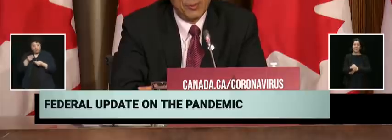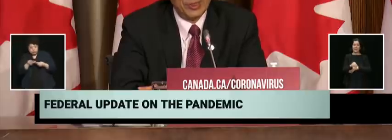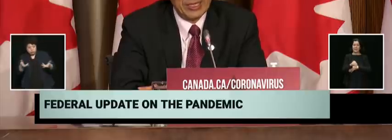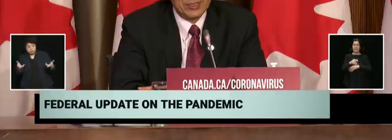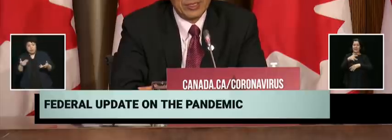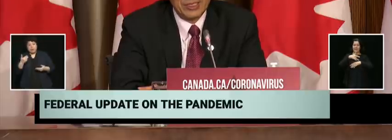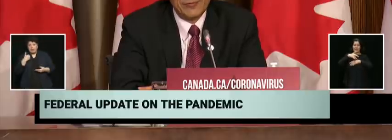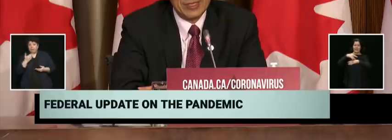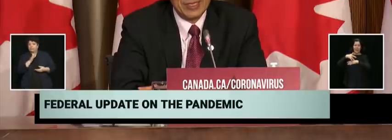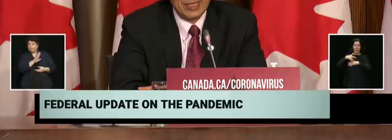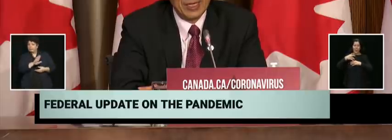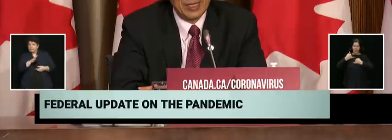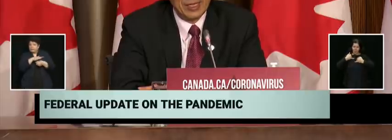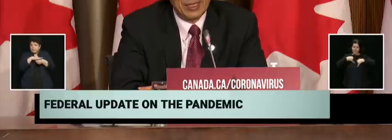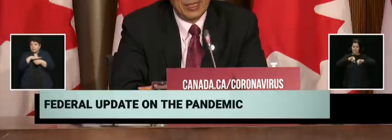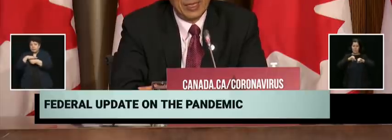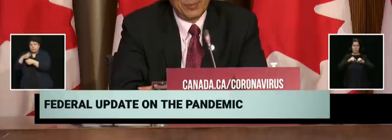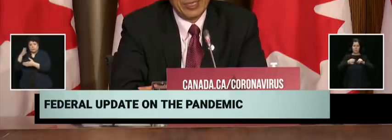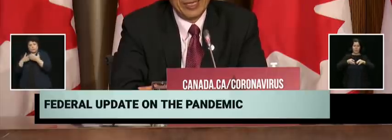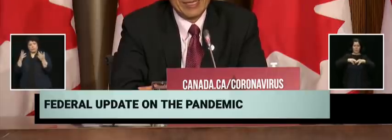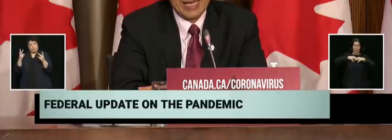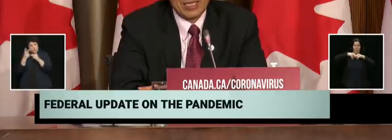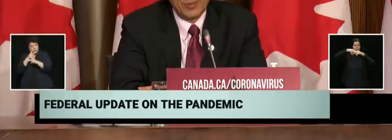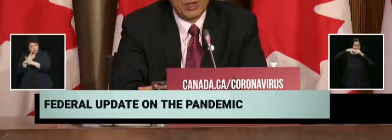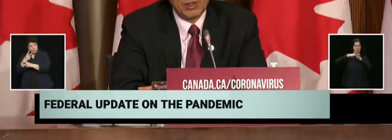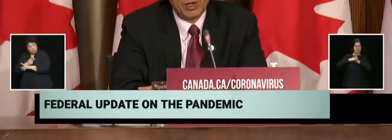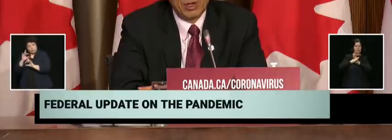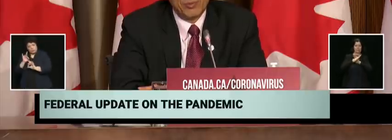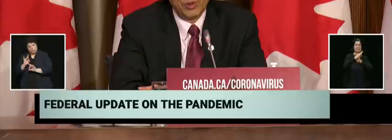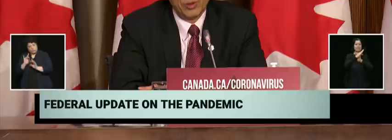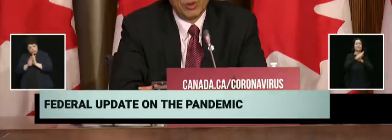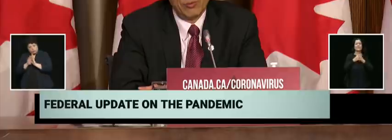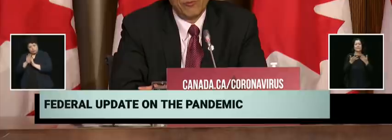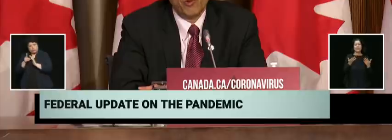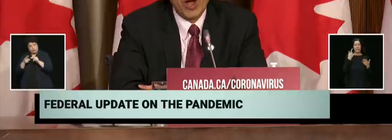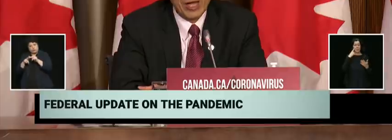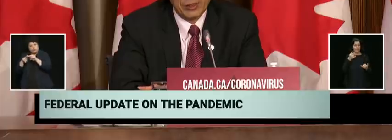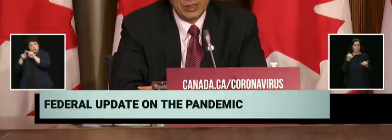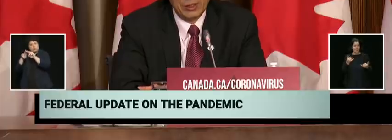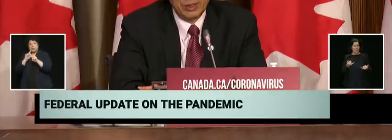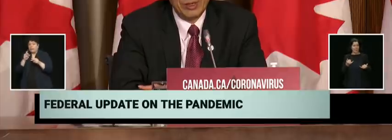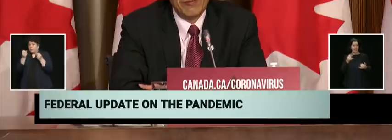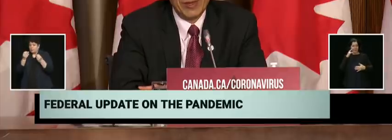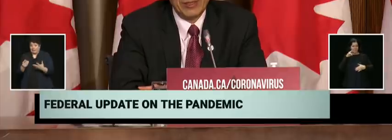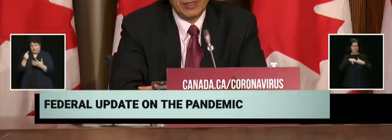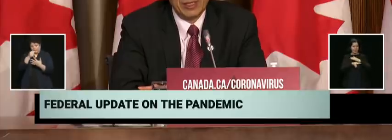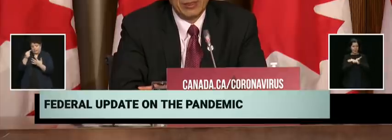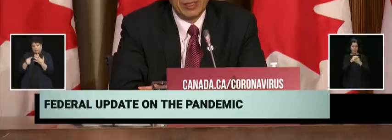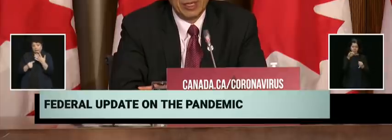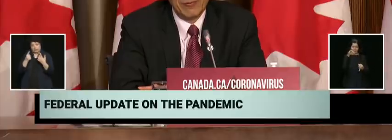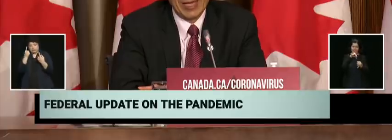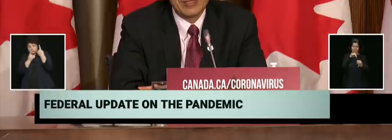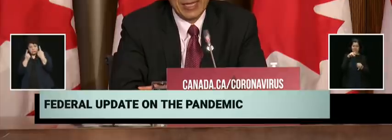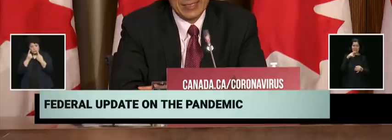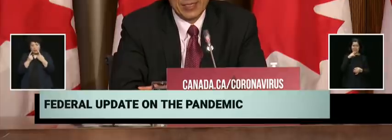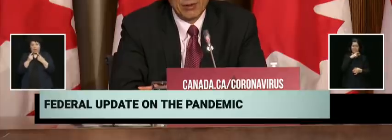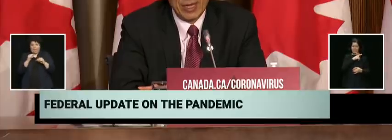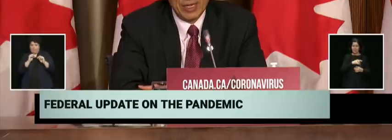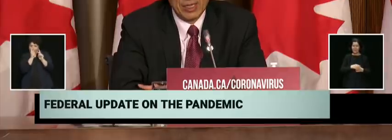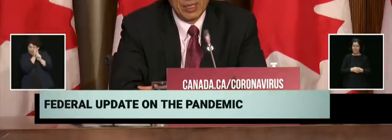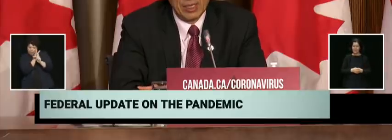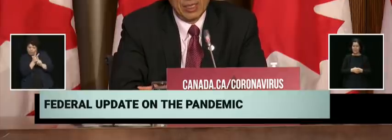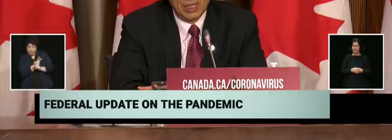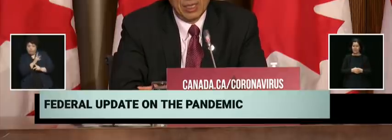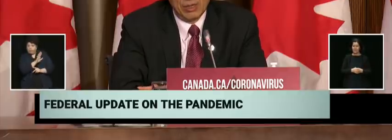Donc, pour l'instant, c'est difficile à prédire exactement quand on peut voir un effet de la vaccination,